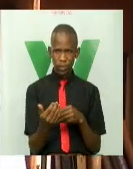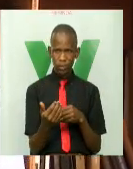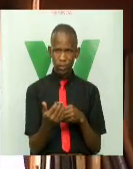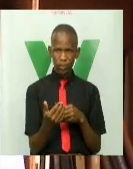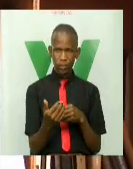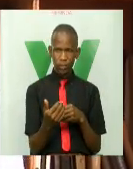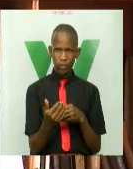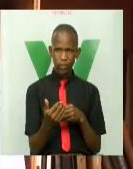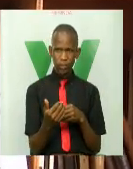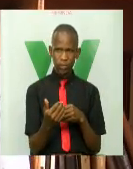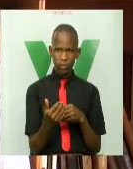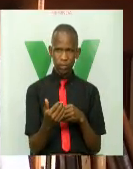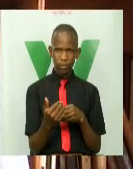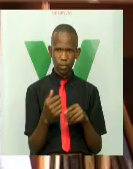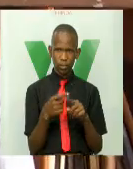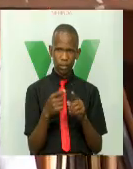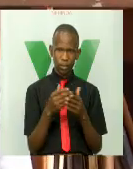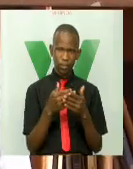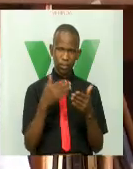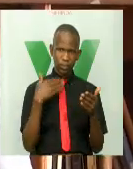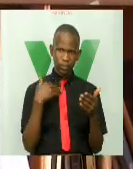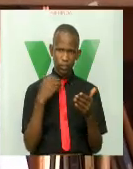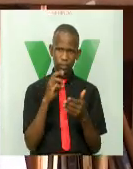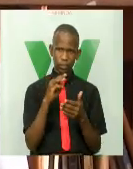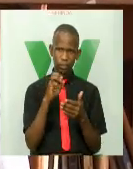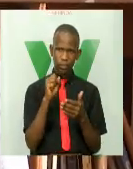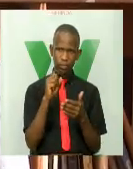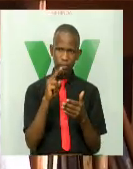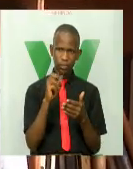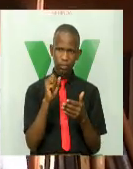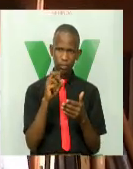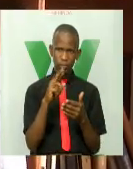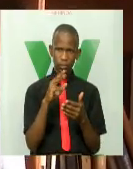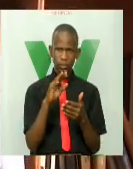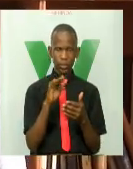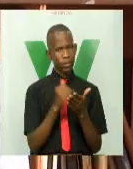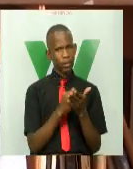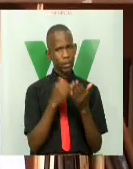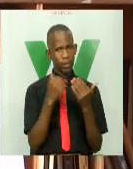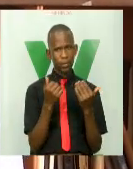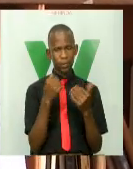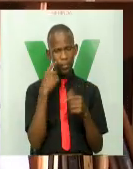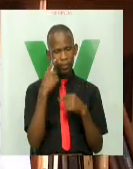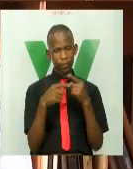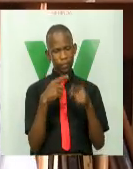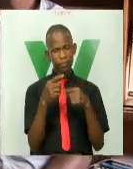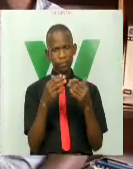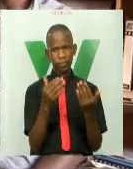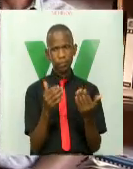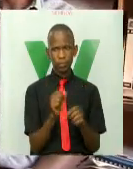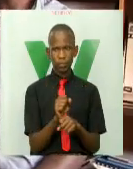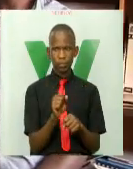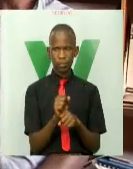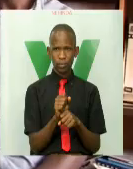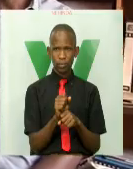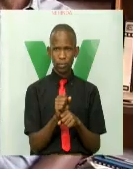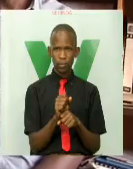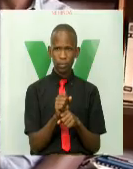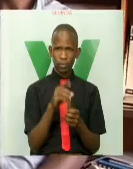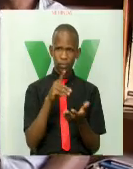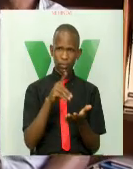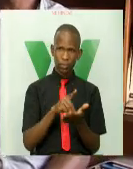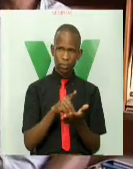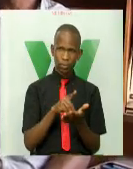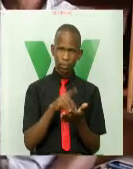then, there were measures that we were not yet able to take, so people were getting infected. Dr.